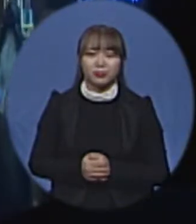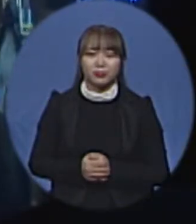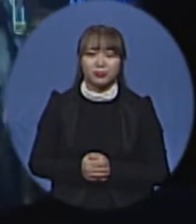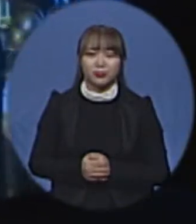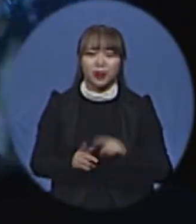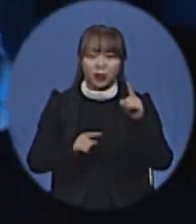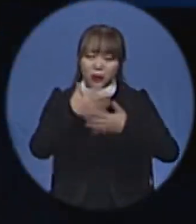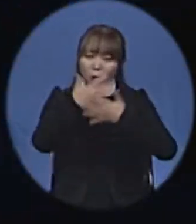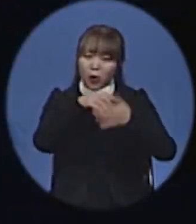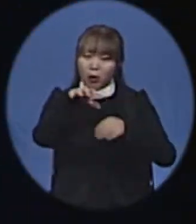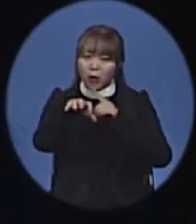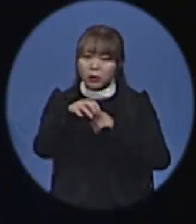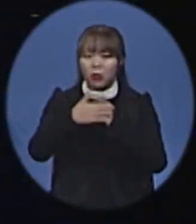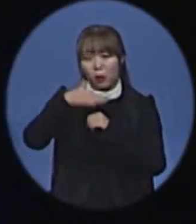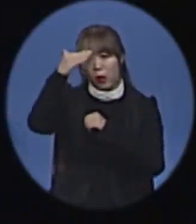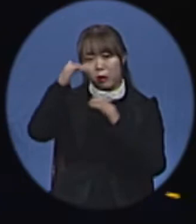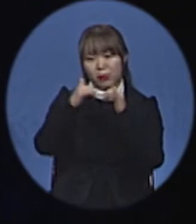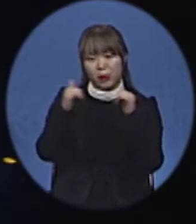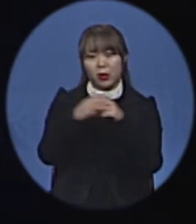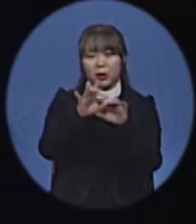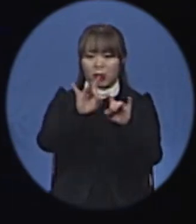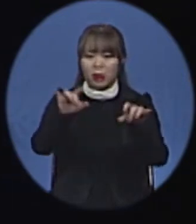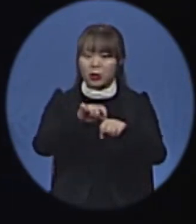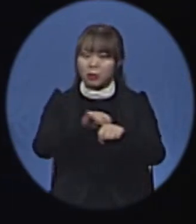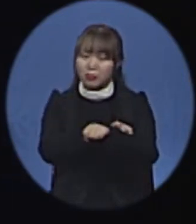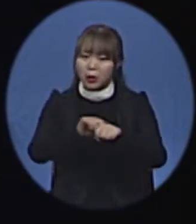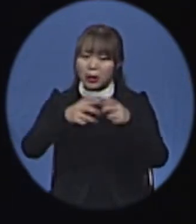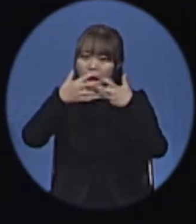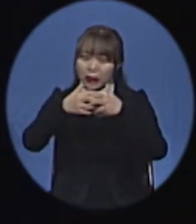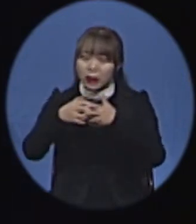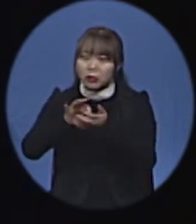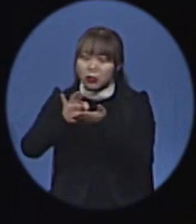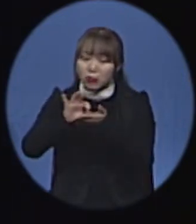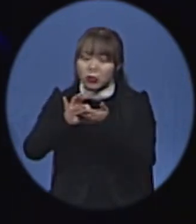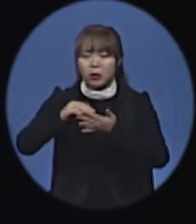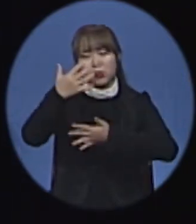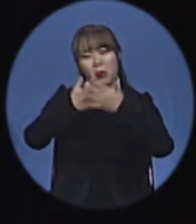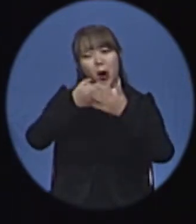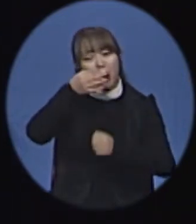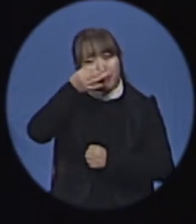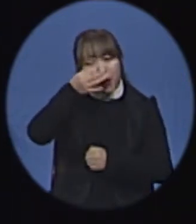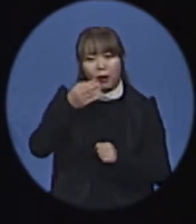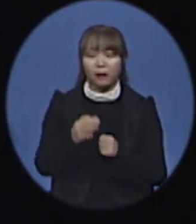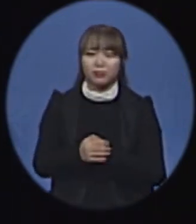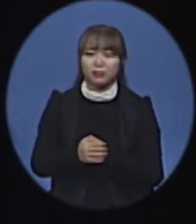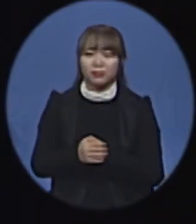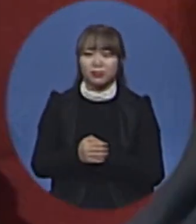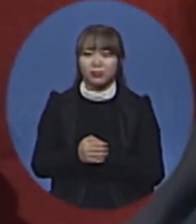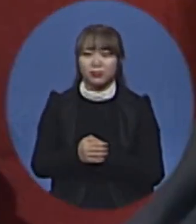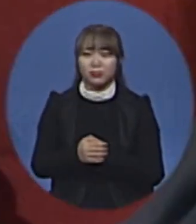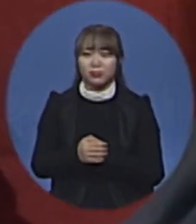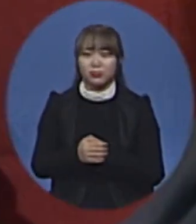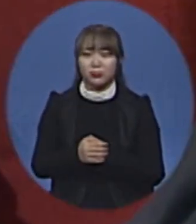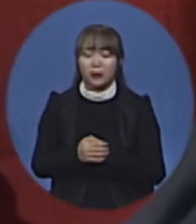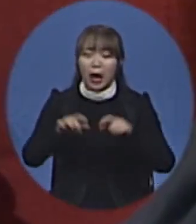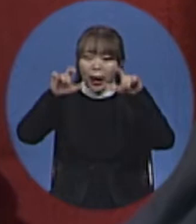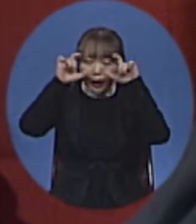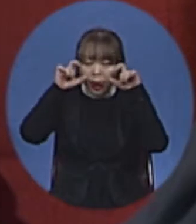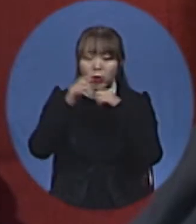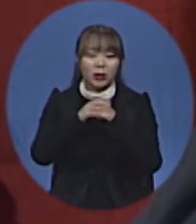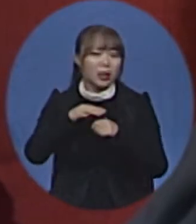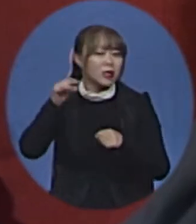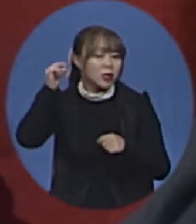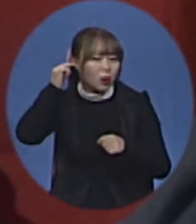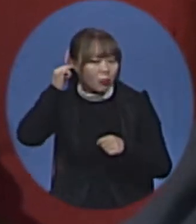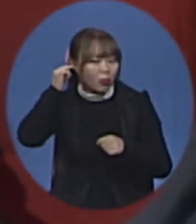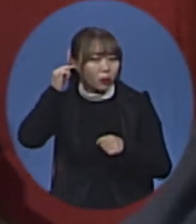한 영화관에서 관람객들이 각자 특별한 기기들을 사용해 영화를 보고 있습니다. 안경이나